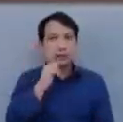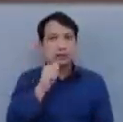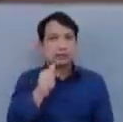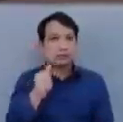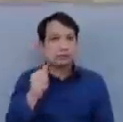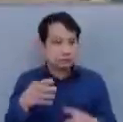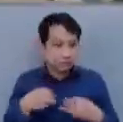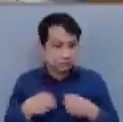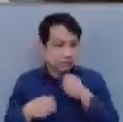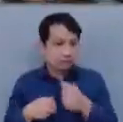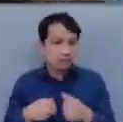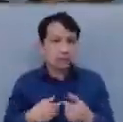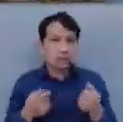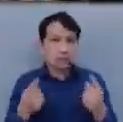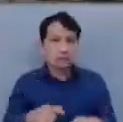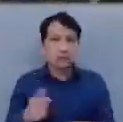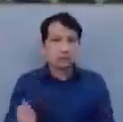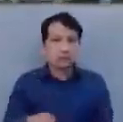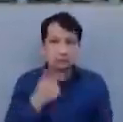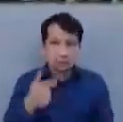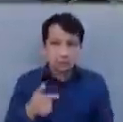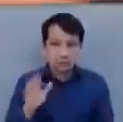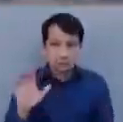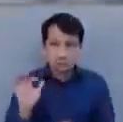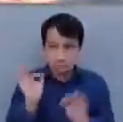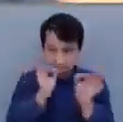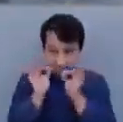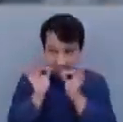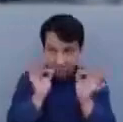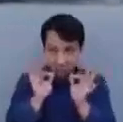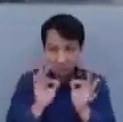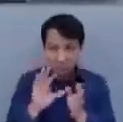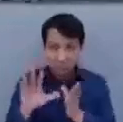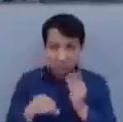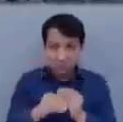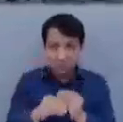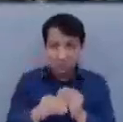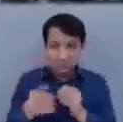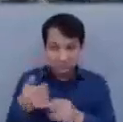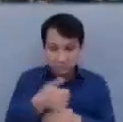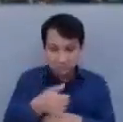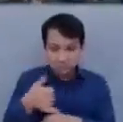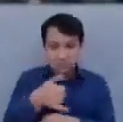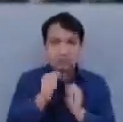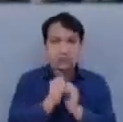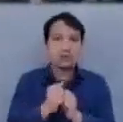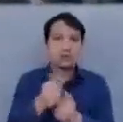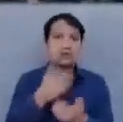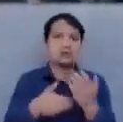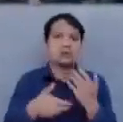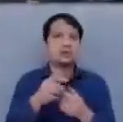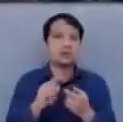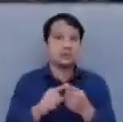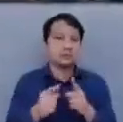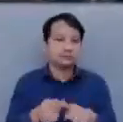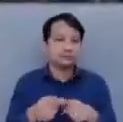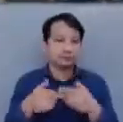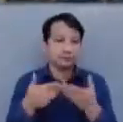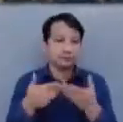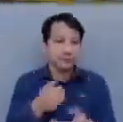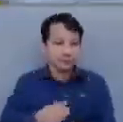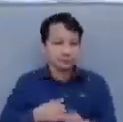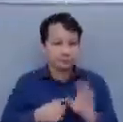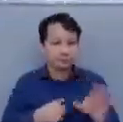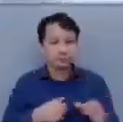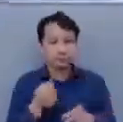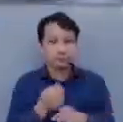Misador na matagal na siyang gumagamit ng shabu kapag nakikipag-inuman kasama ang barkada. Nais din niya humingi ng tawad sa taxi